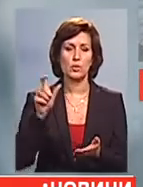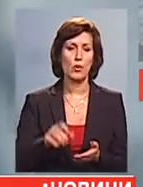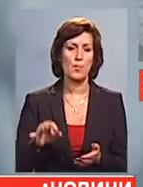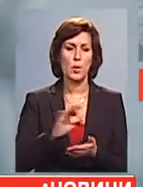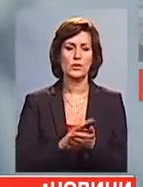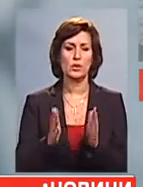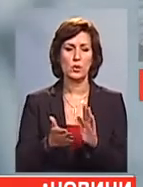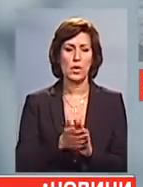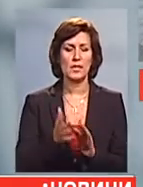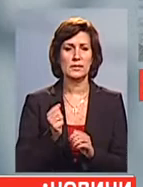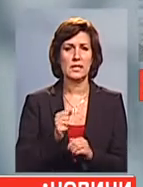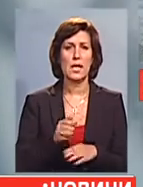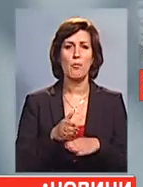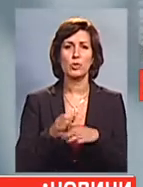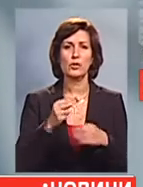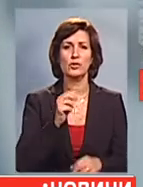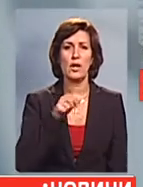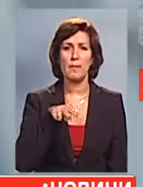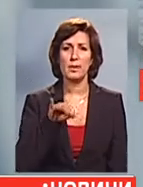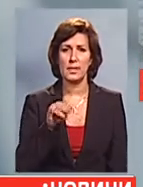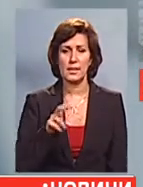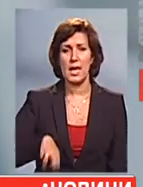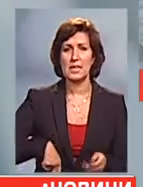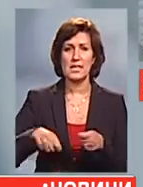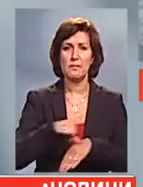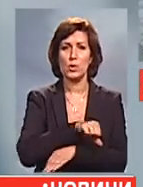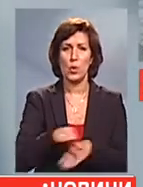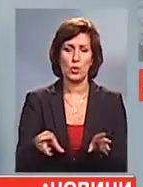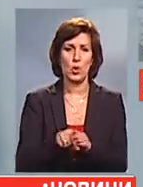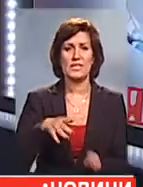Пирлік про ситуацію на пункті пропуску Чаплинка на адмінкордоні із Кримом.